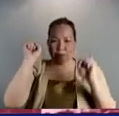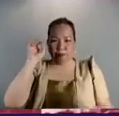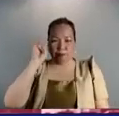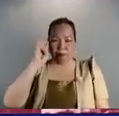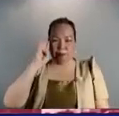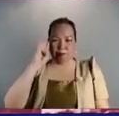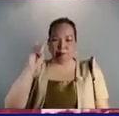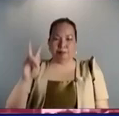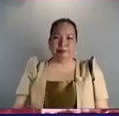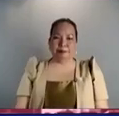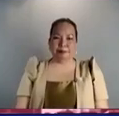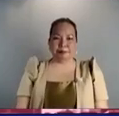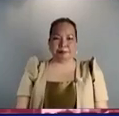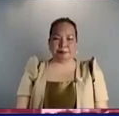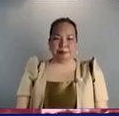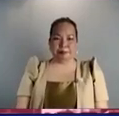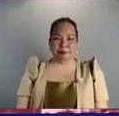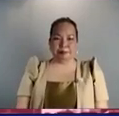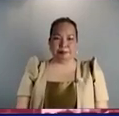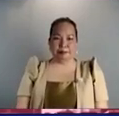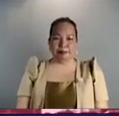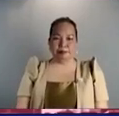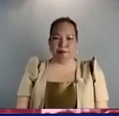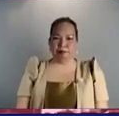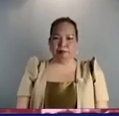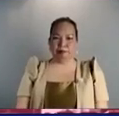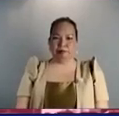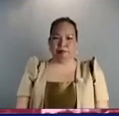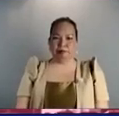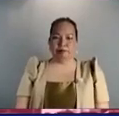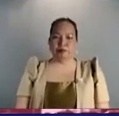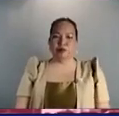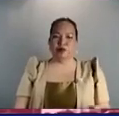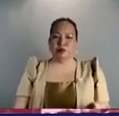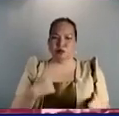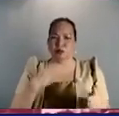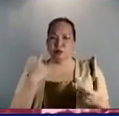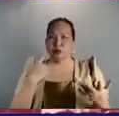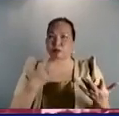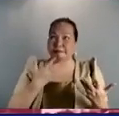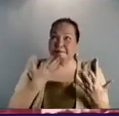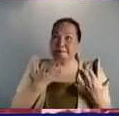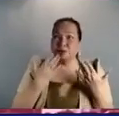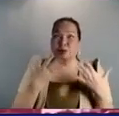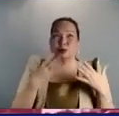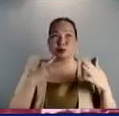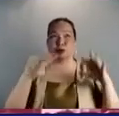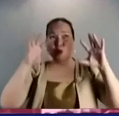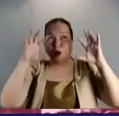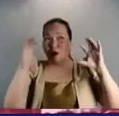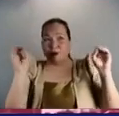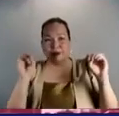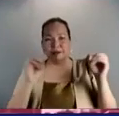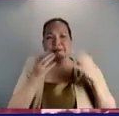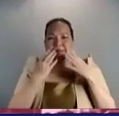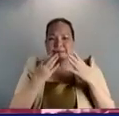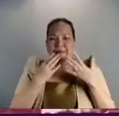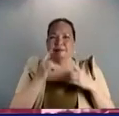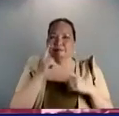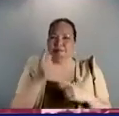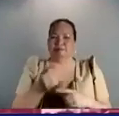Marcos Jr. So, marami ng tao, ha? Tsaka medyo nakisama ang panahon, partner. So far, hindi pa naman nagbabadya na